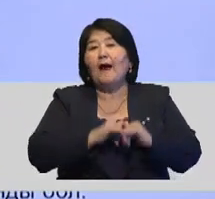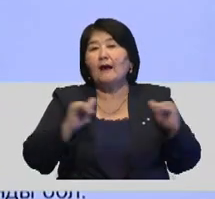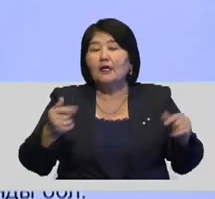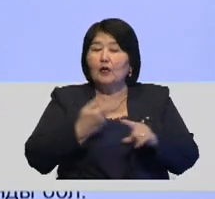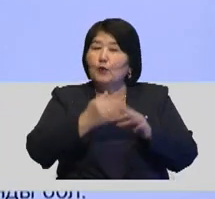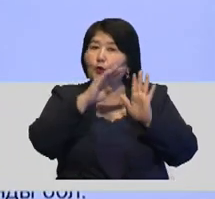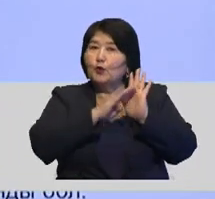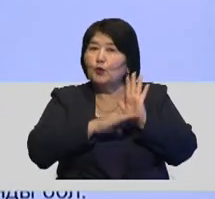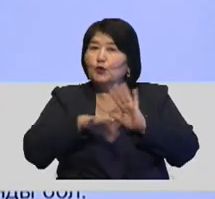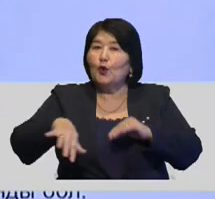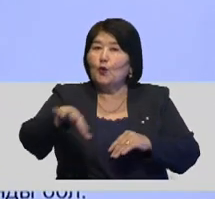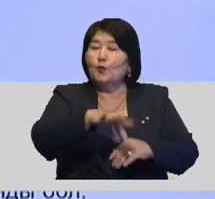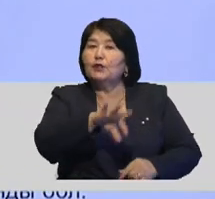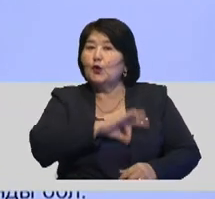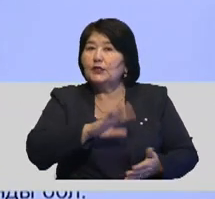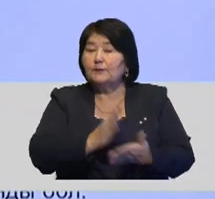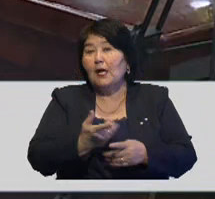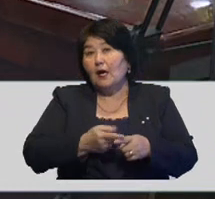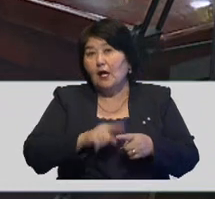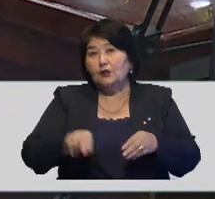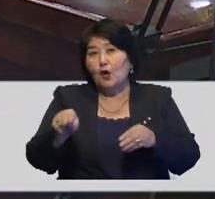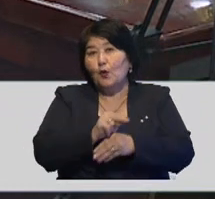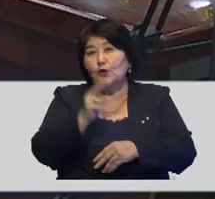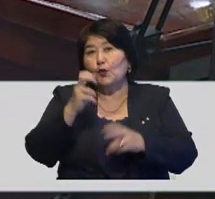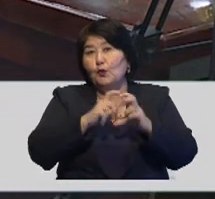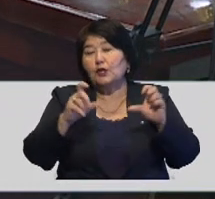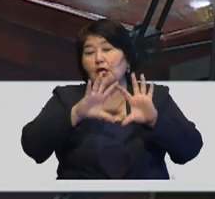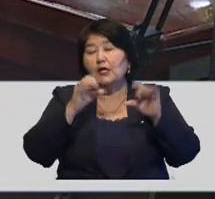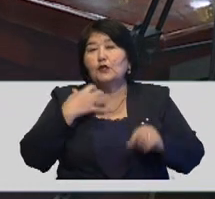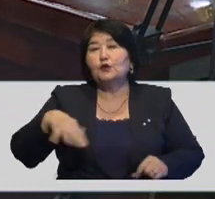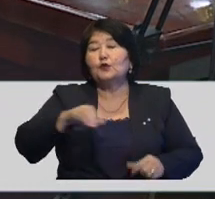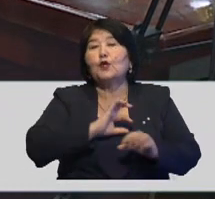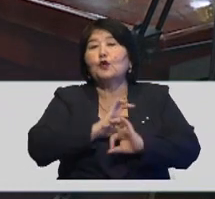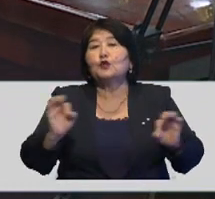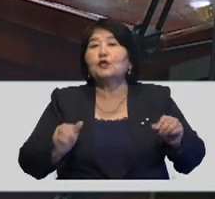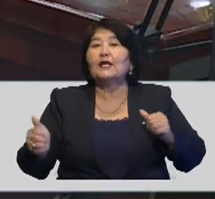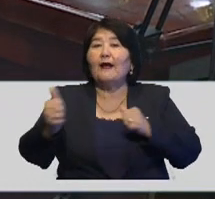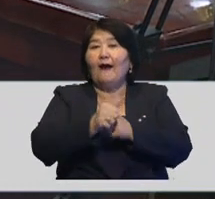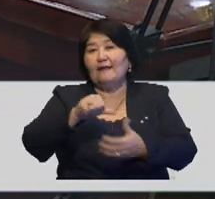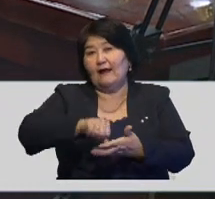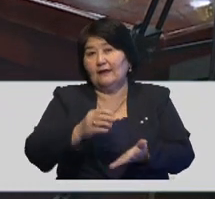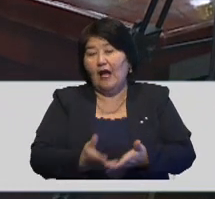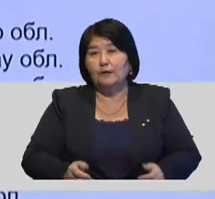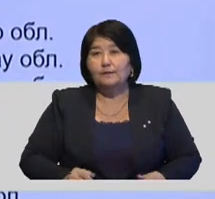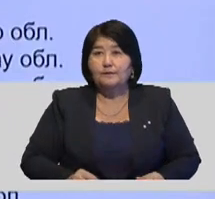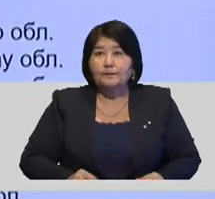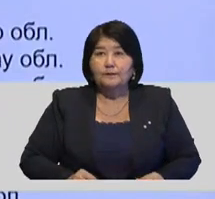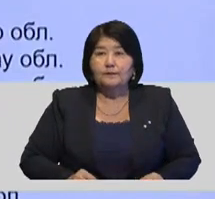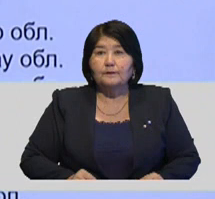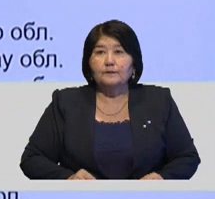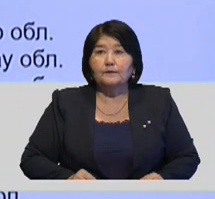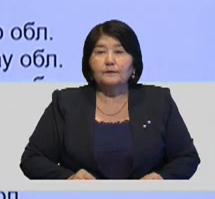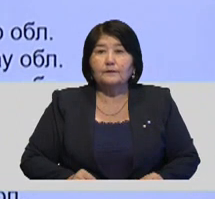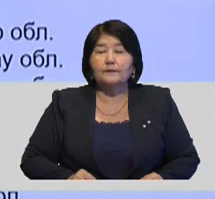Бұл көрсеткіште өңірлердің де үлесі бар. Әсіресе өңдеу өнеркәсібі бойынша Сыр өңірі үздіктер қатарында. Өңдеу өнеркәсібінде